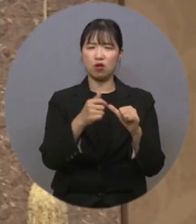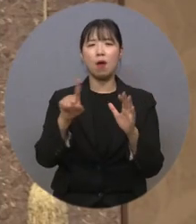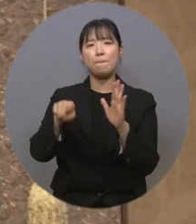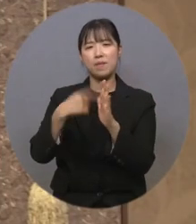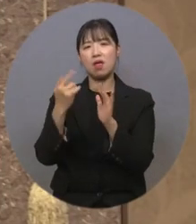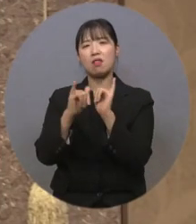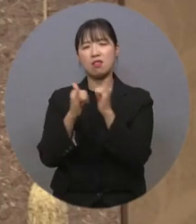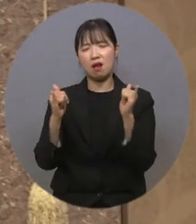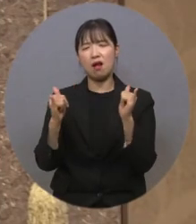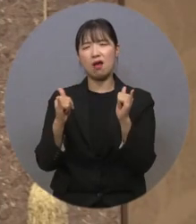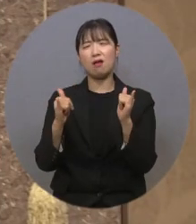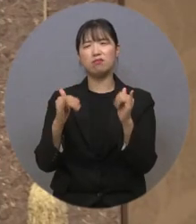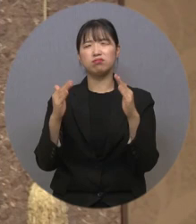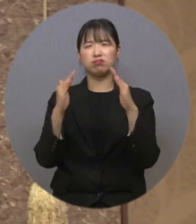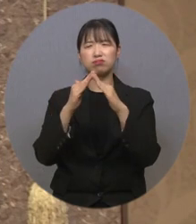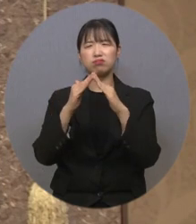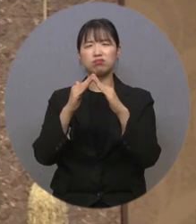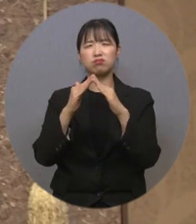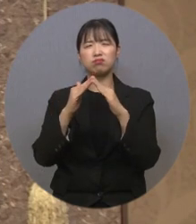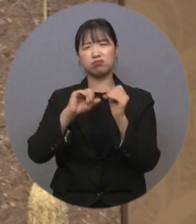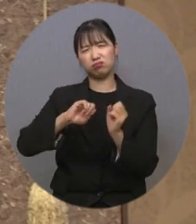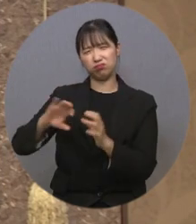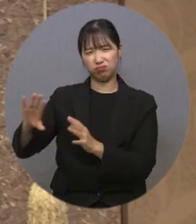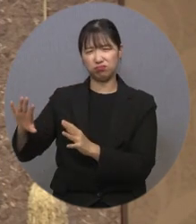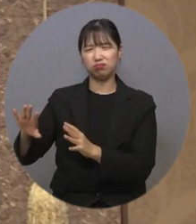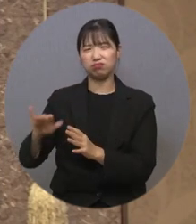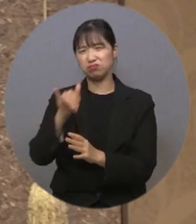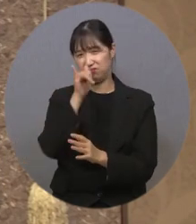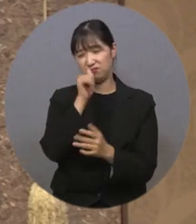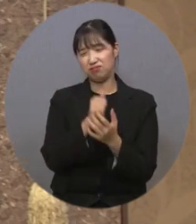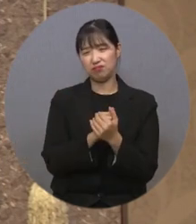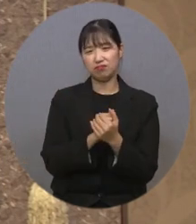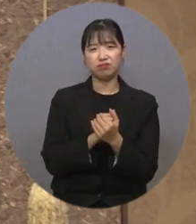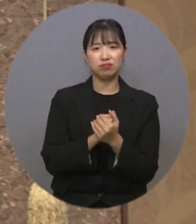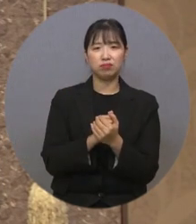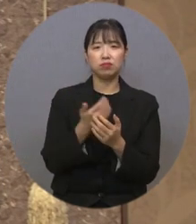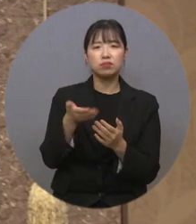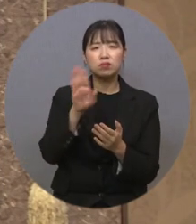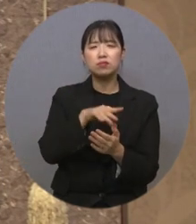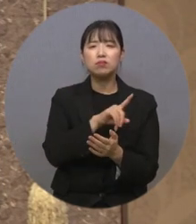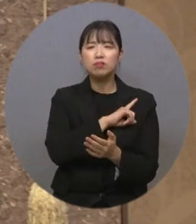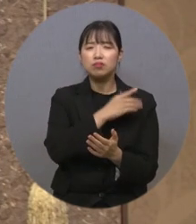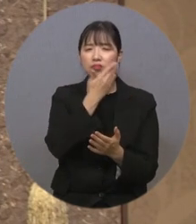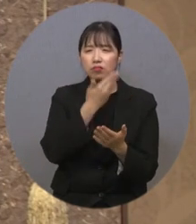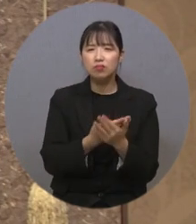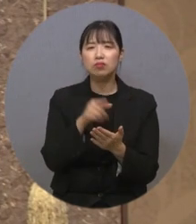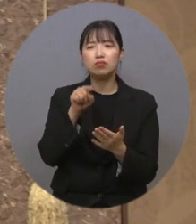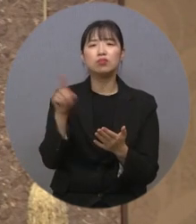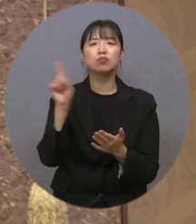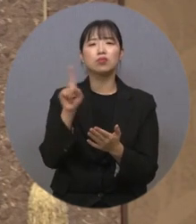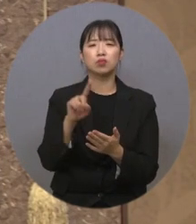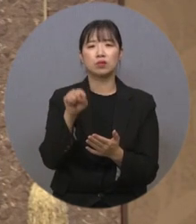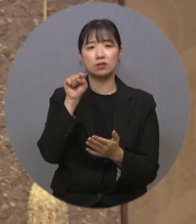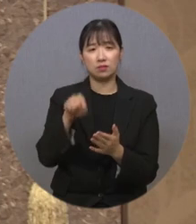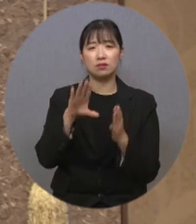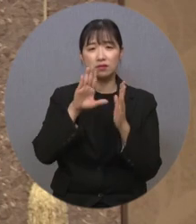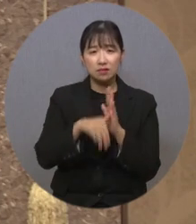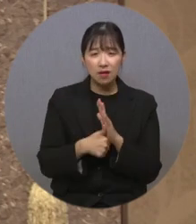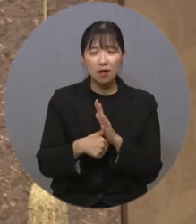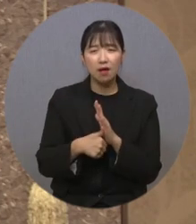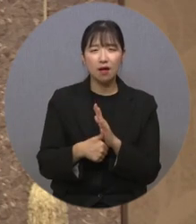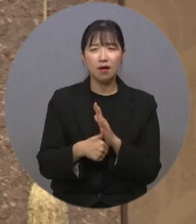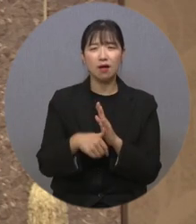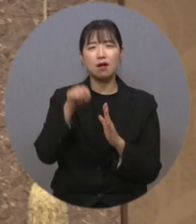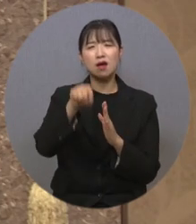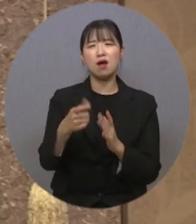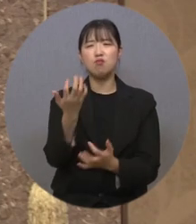넘는 이재민이 발생한 적이 있었어요. 네, 뉴스가. 그런데 정말 중요한 것은 안타까운 그 당시에